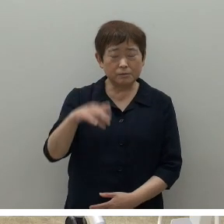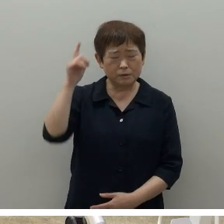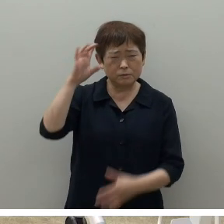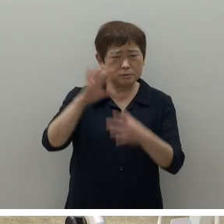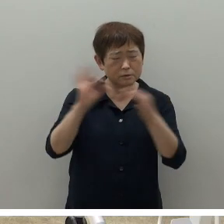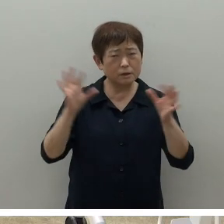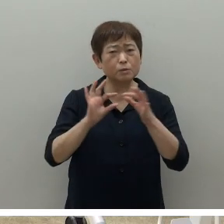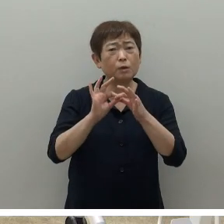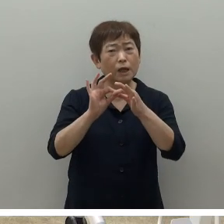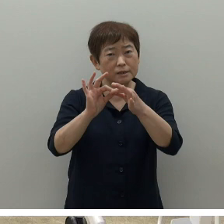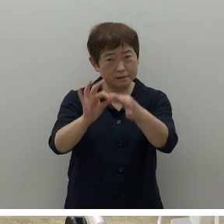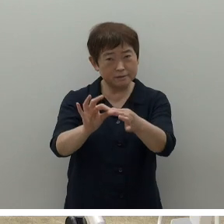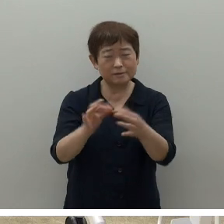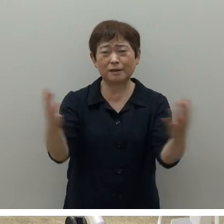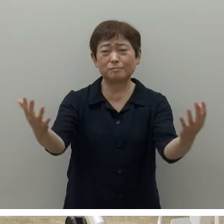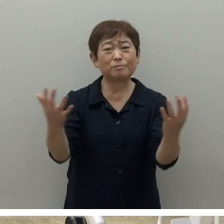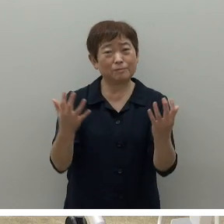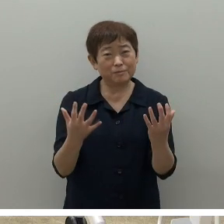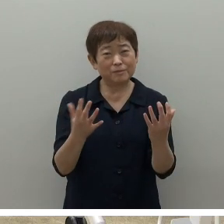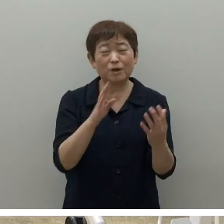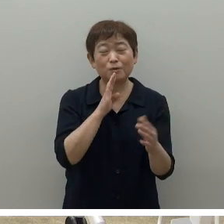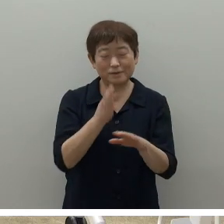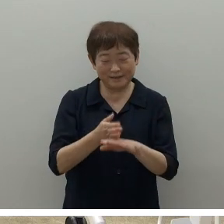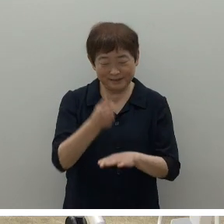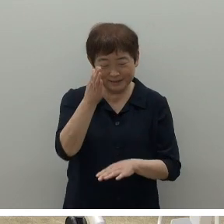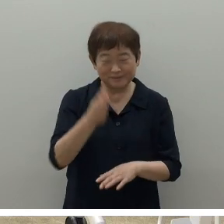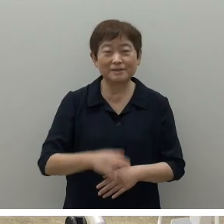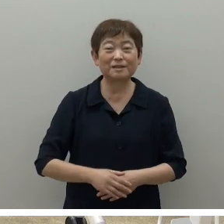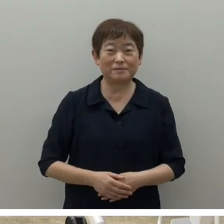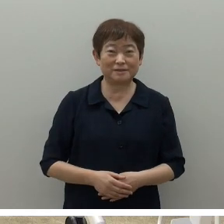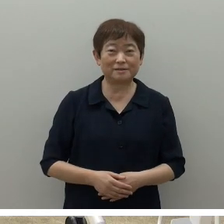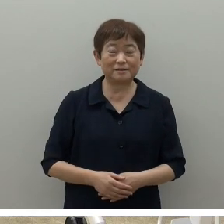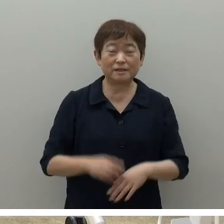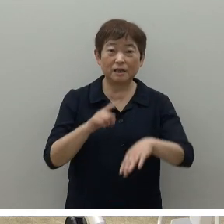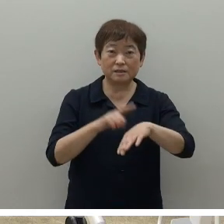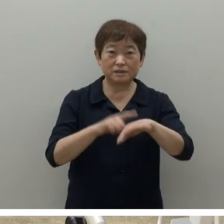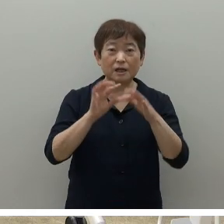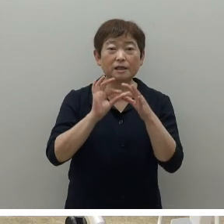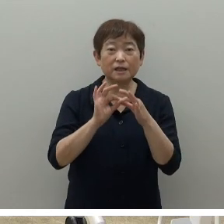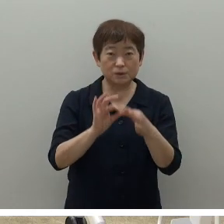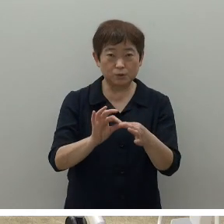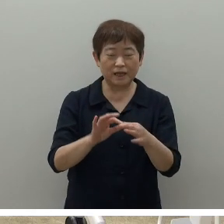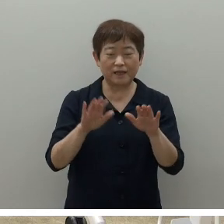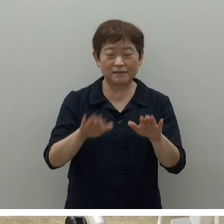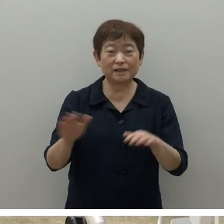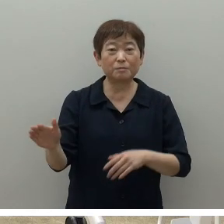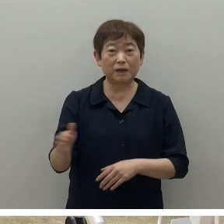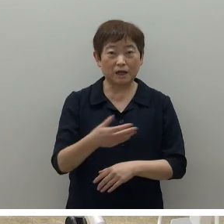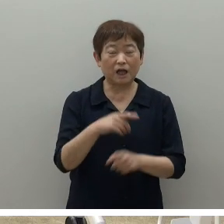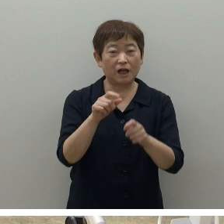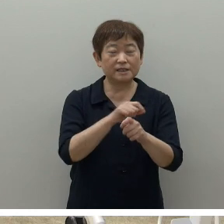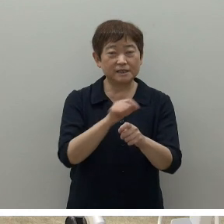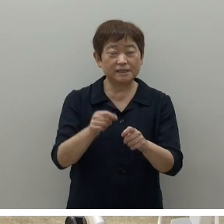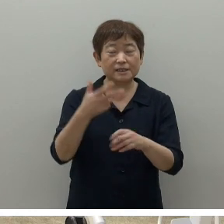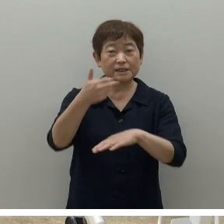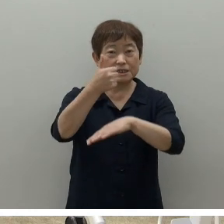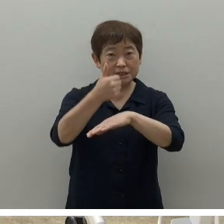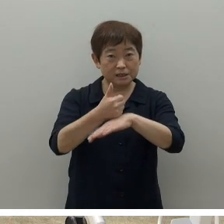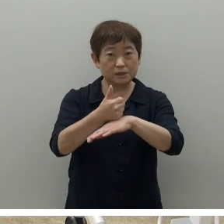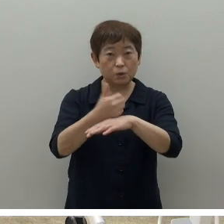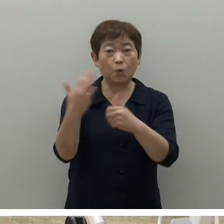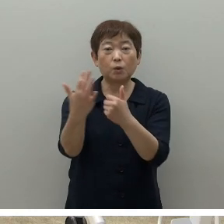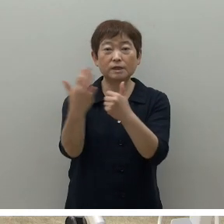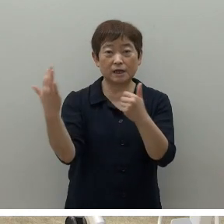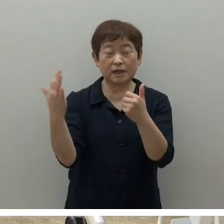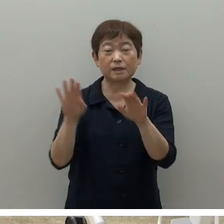皆様には急なご連絡にもかかわらずお集まりいただきありがとうございます。定刻となりましたので、ただいまから臨時市長